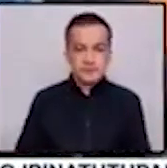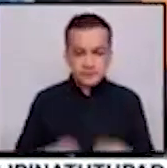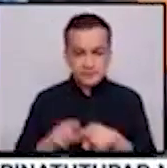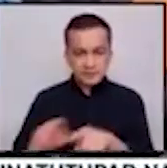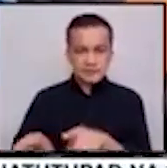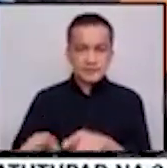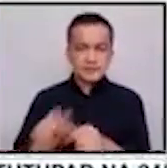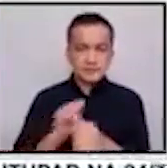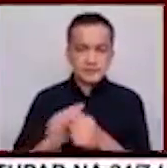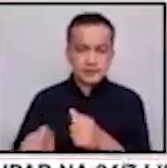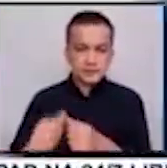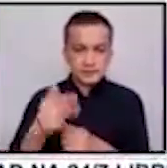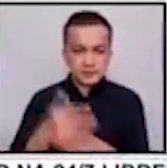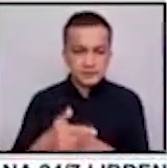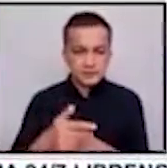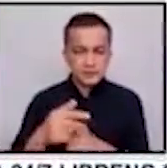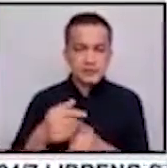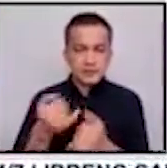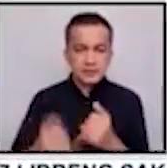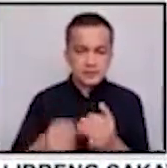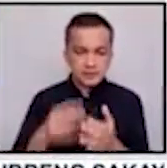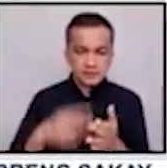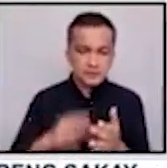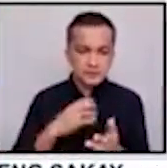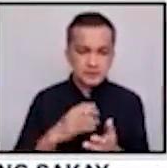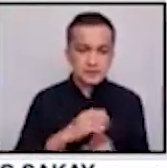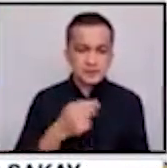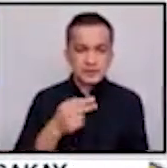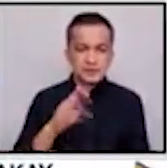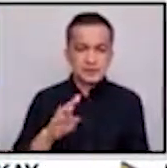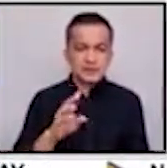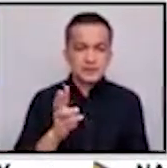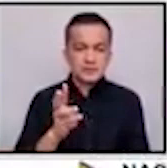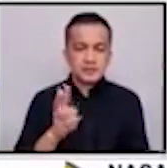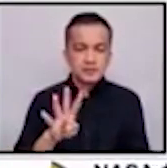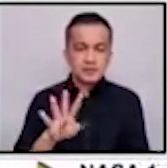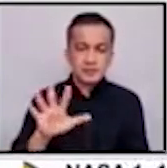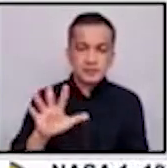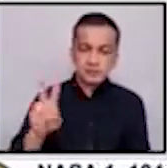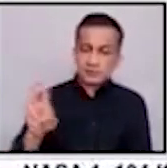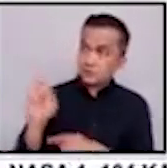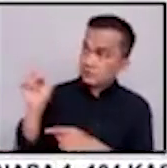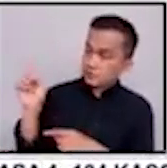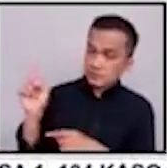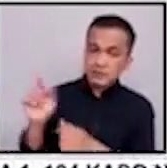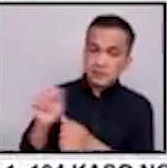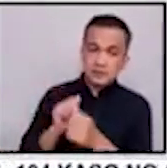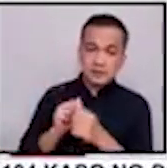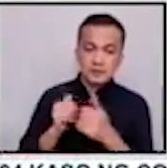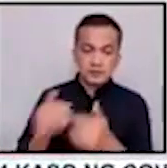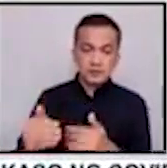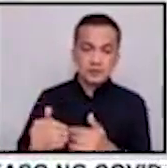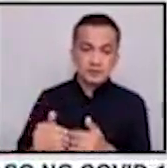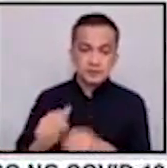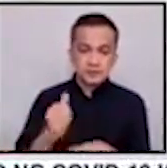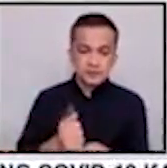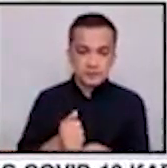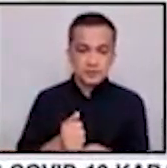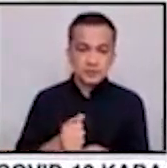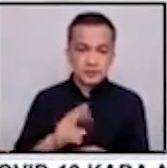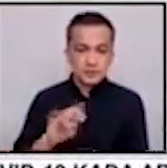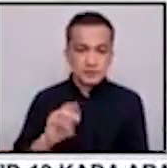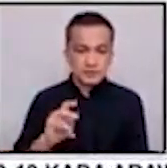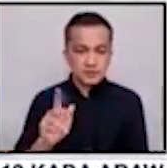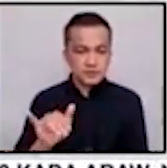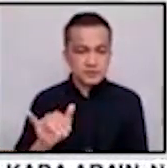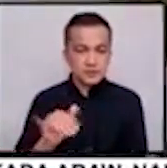huling pagbasa ng Kamara ang House Bill No. 6452 na nagsusulong sa pagpapatayo ng sariling Virology and Vaccine